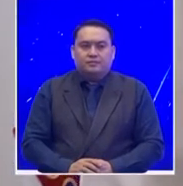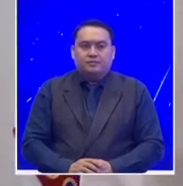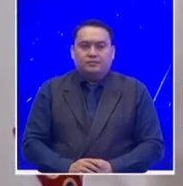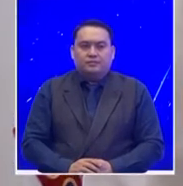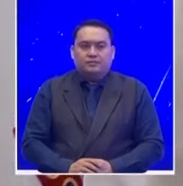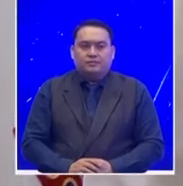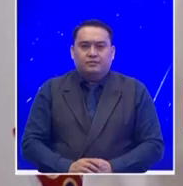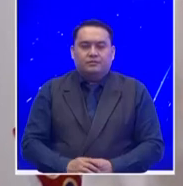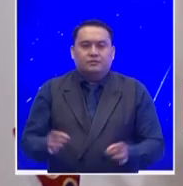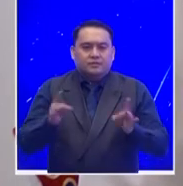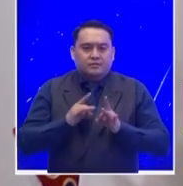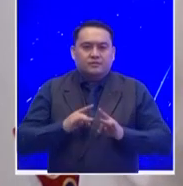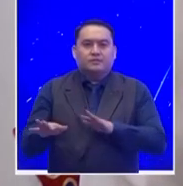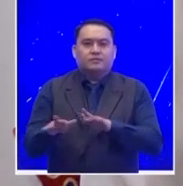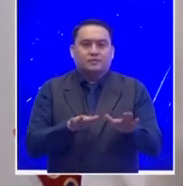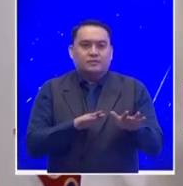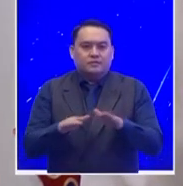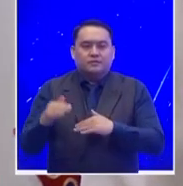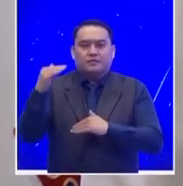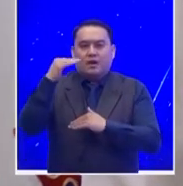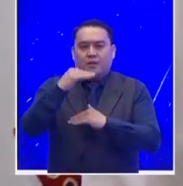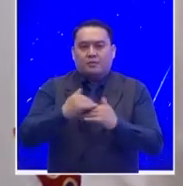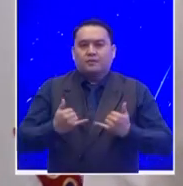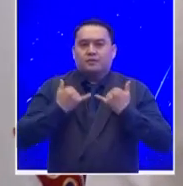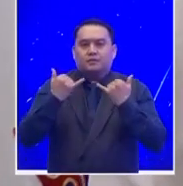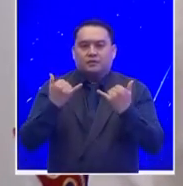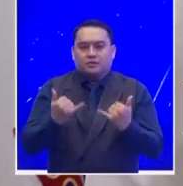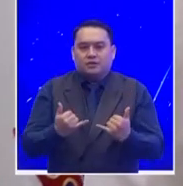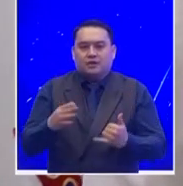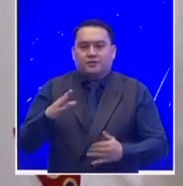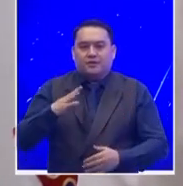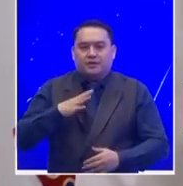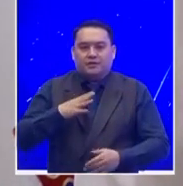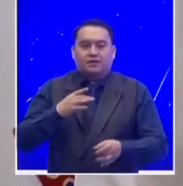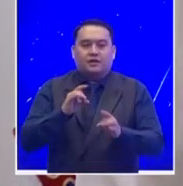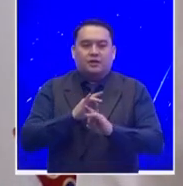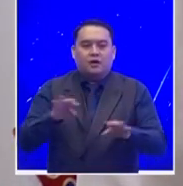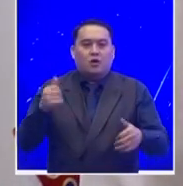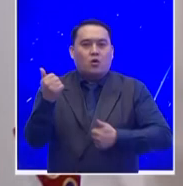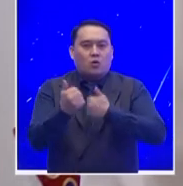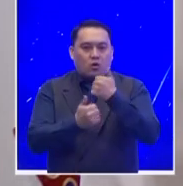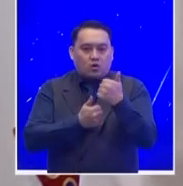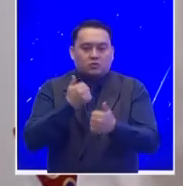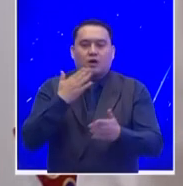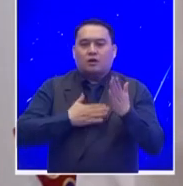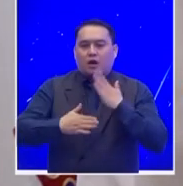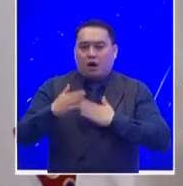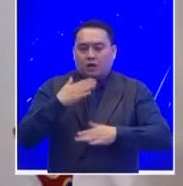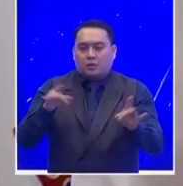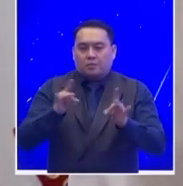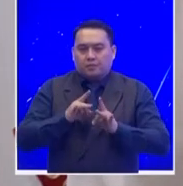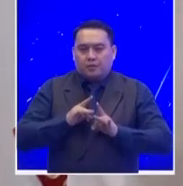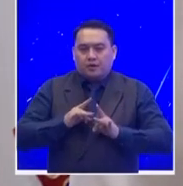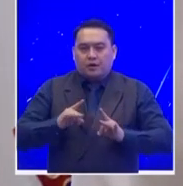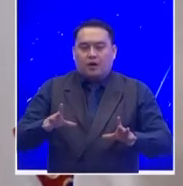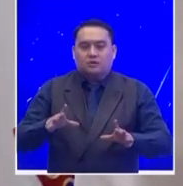семинары, концерты, вечера, посвященные Абаю, проводятся конкурсы. Мы с радостью отмечаем